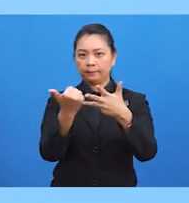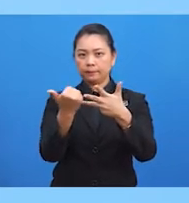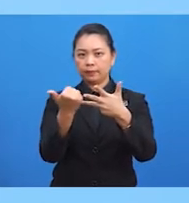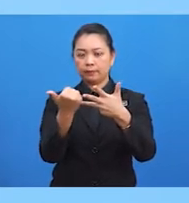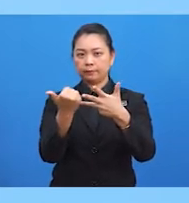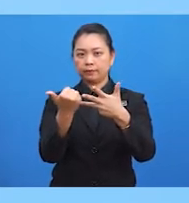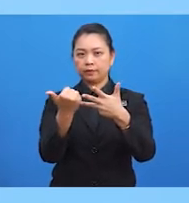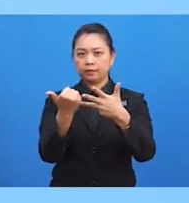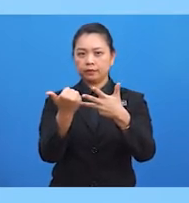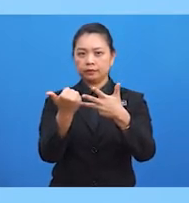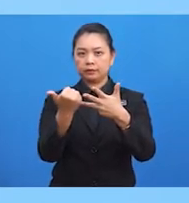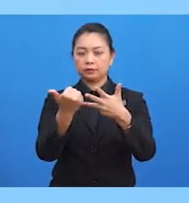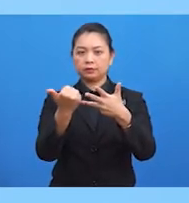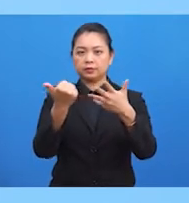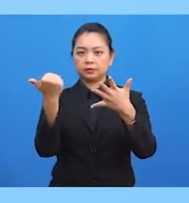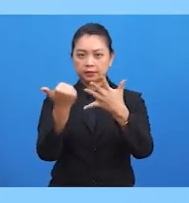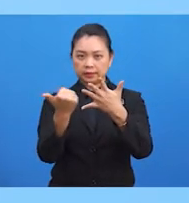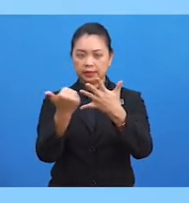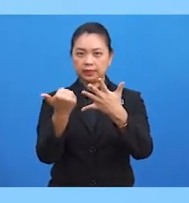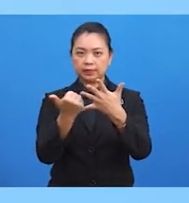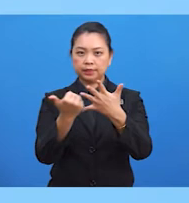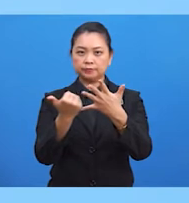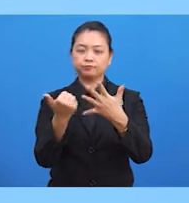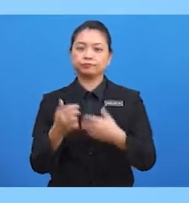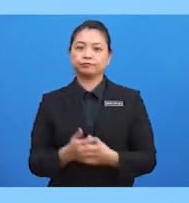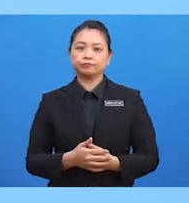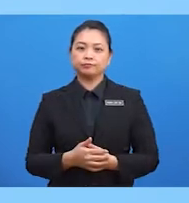ESA dan CSA.